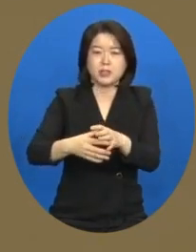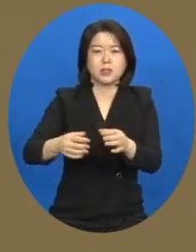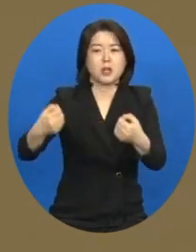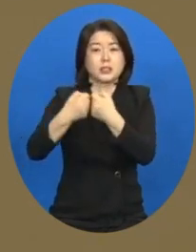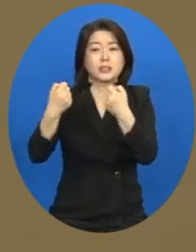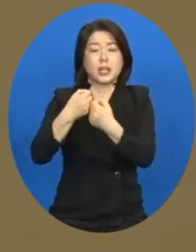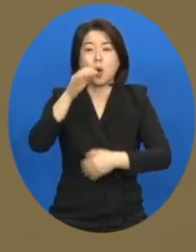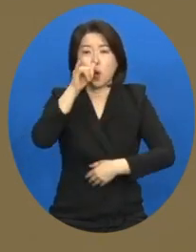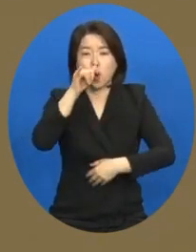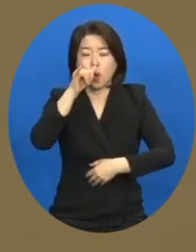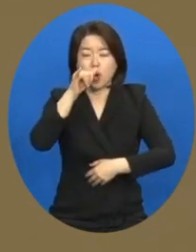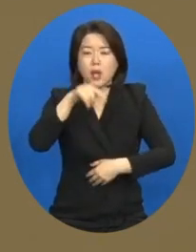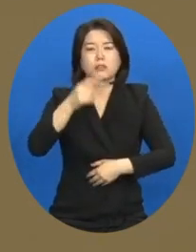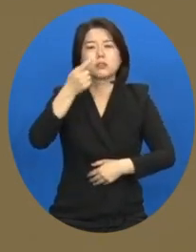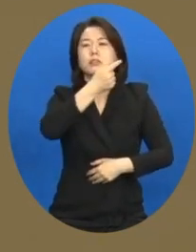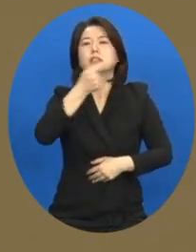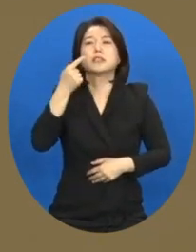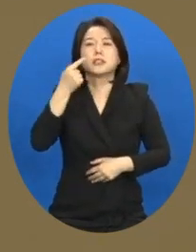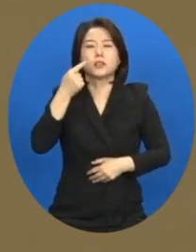그렇게 하자고 세운 거라.